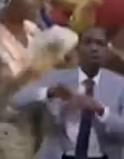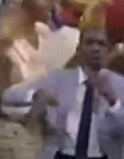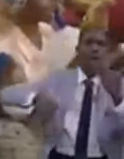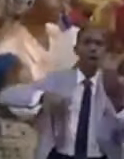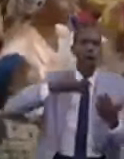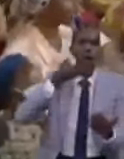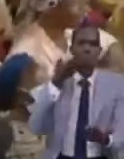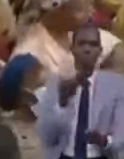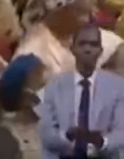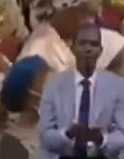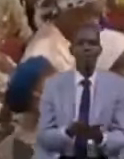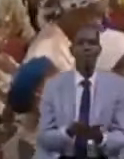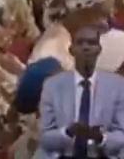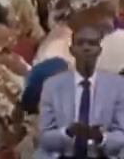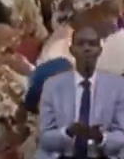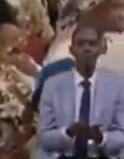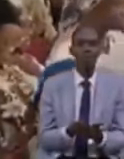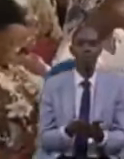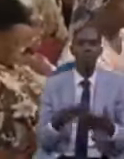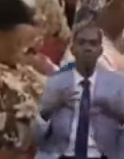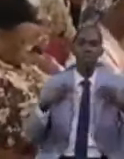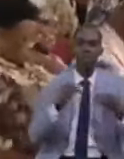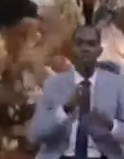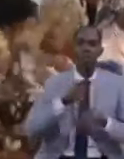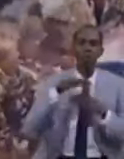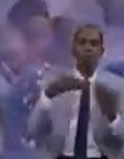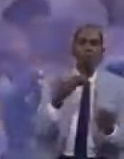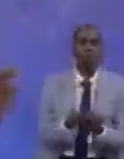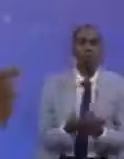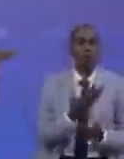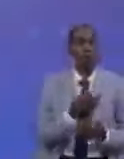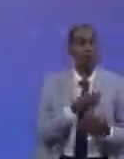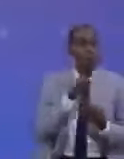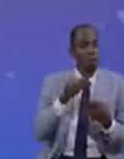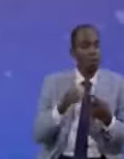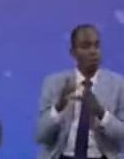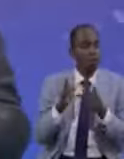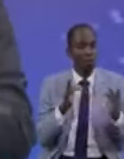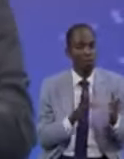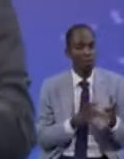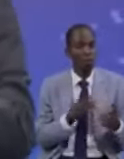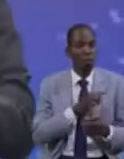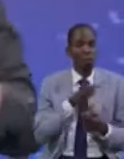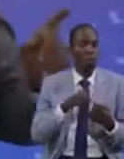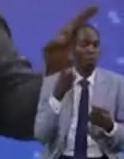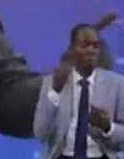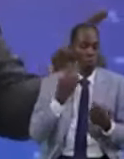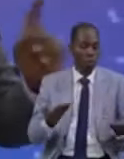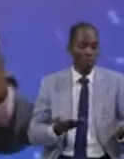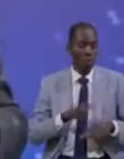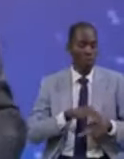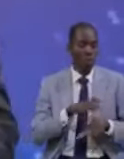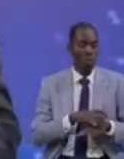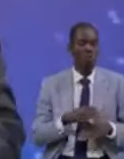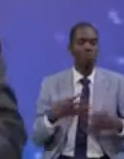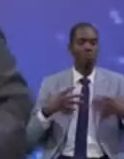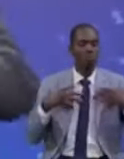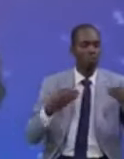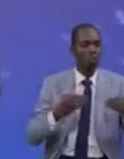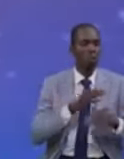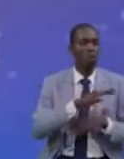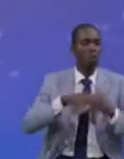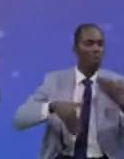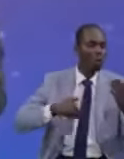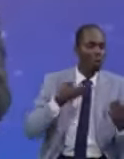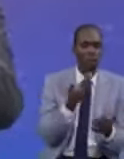fort guérisson tous rappelez-vous Jésus quand il était sur la terre il a guéri tous ceux qui sont venus à